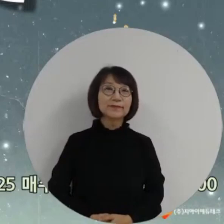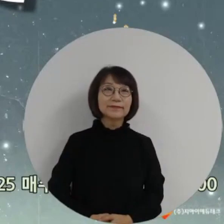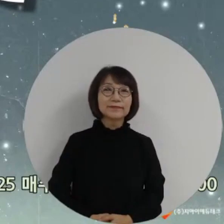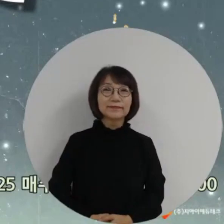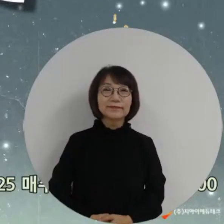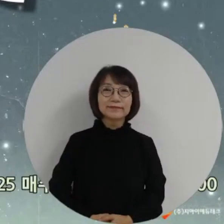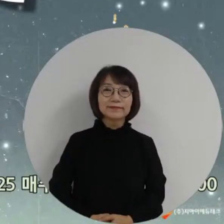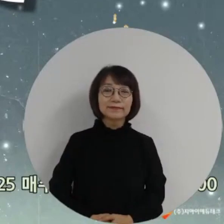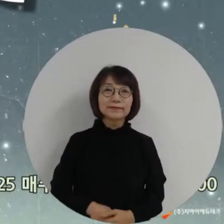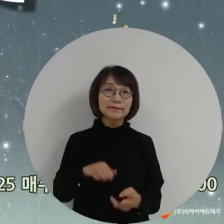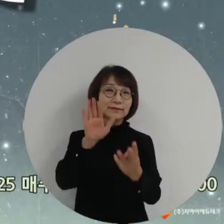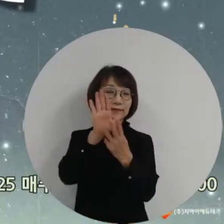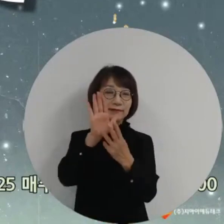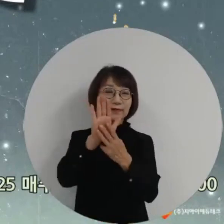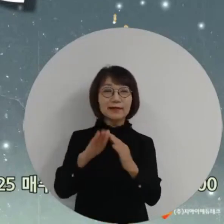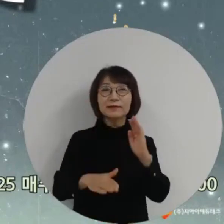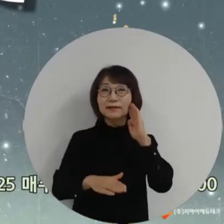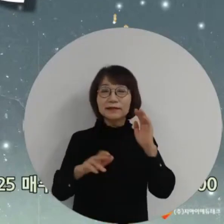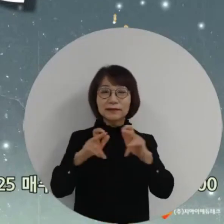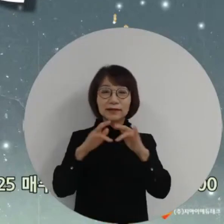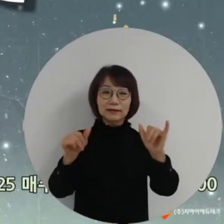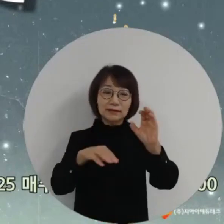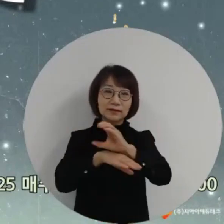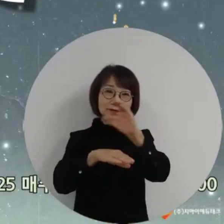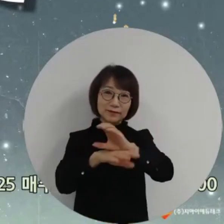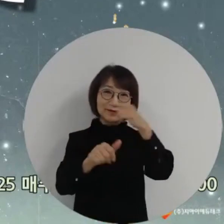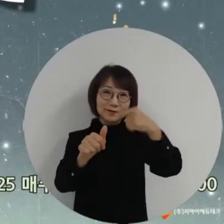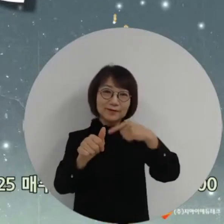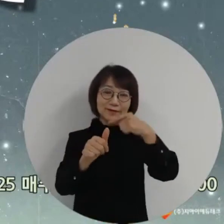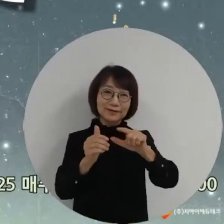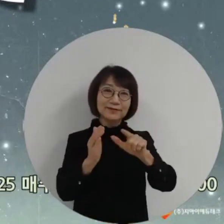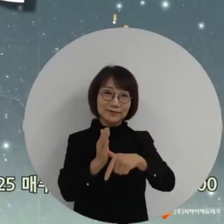안녕하세요. 관악구 청각장애인 정보교육입니다.